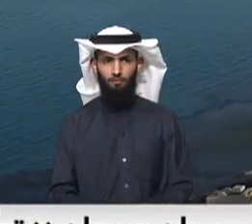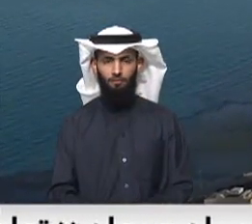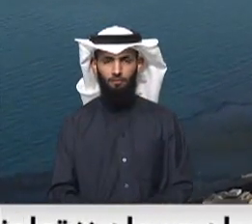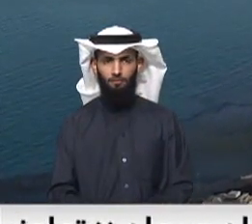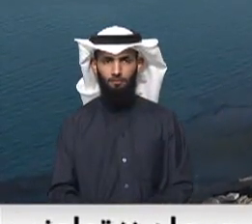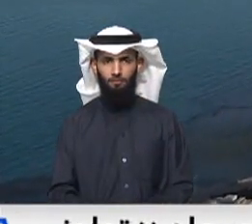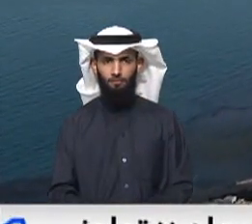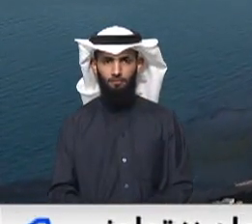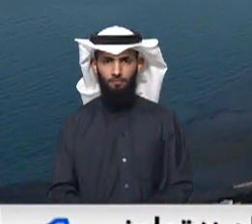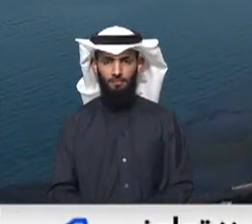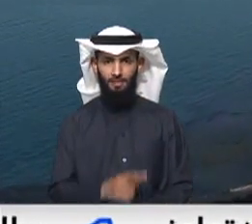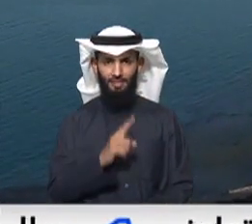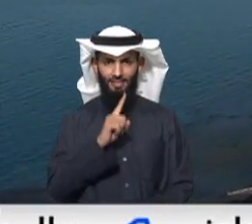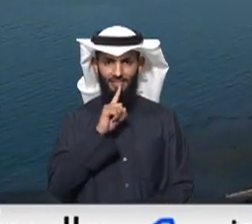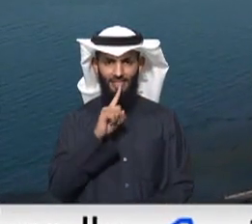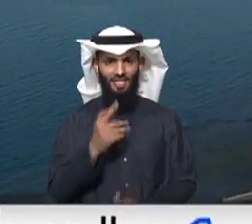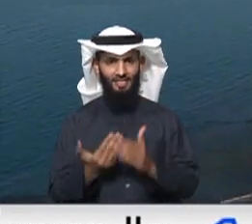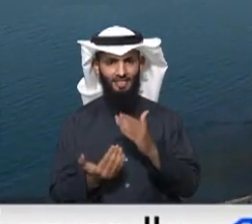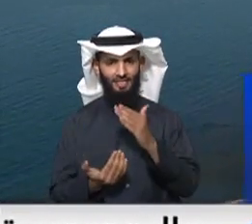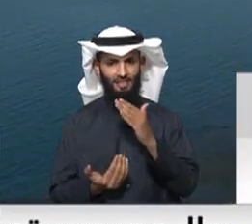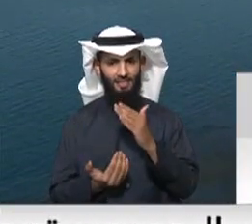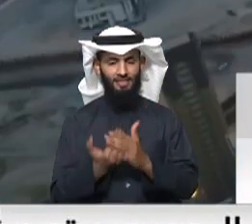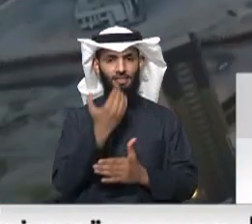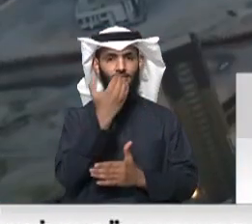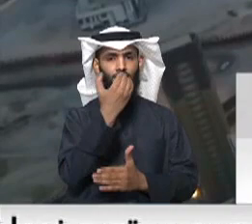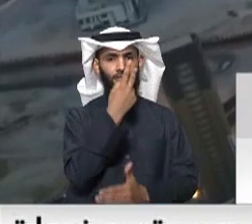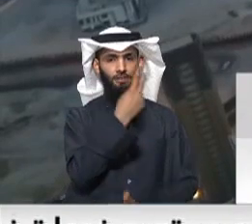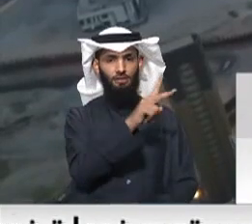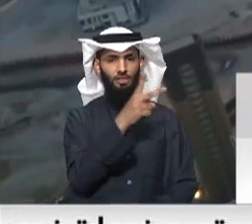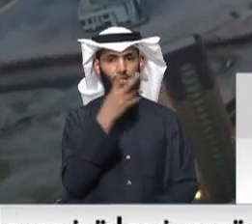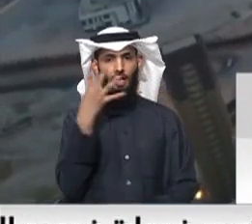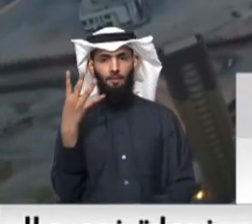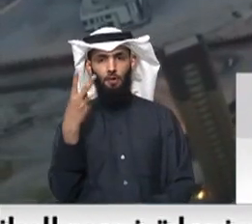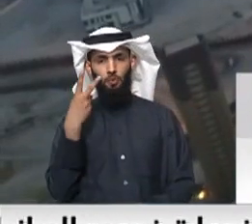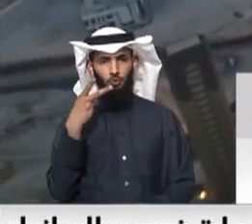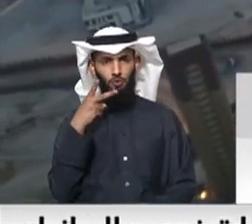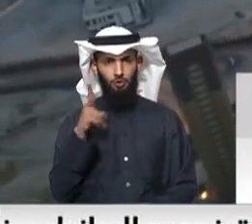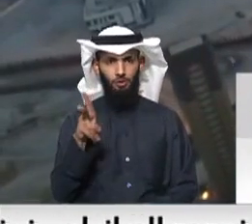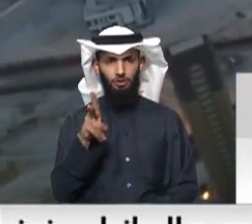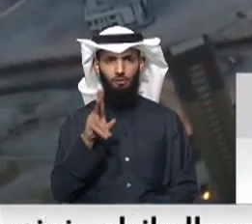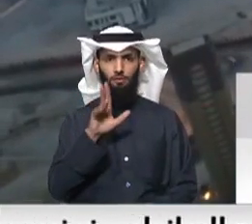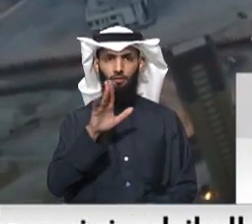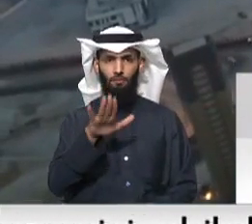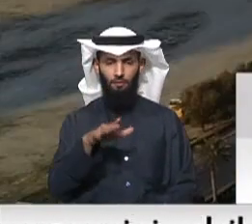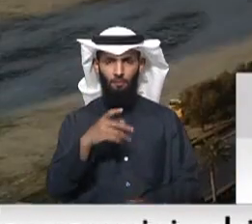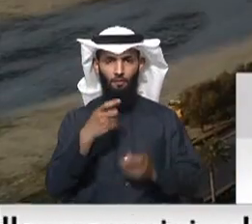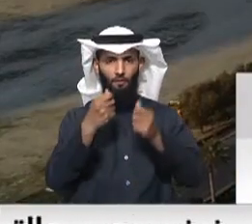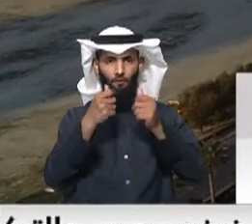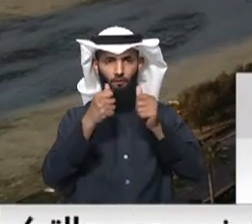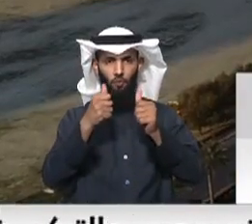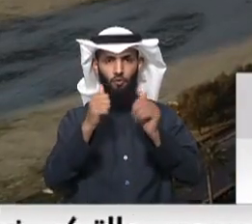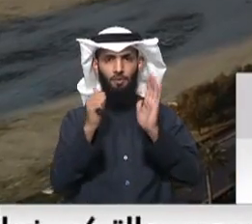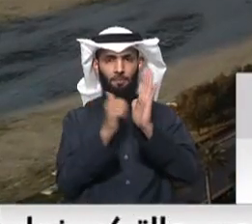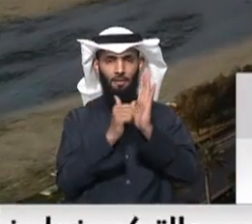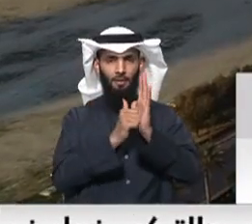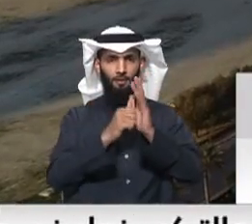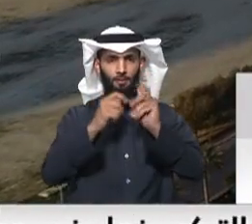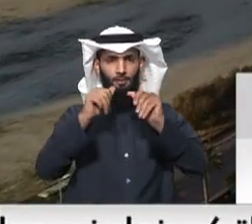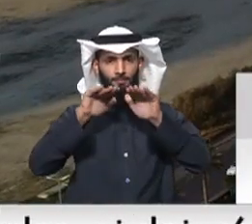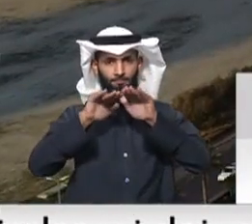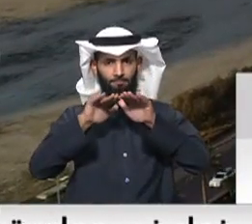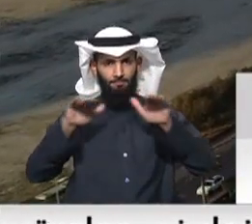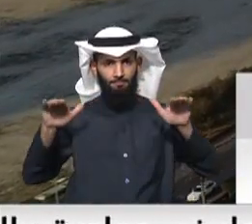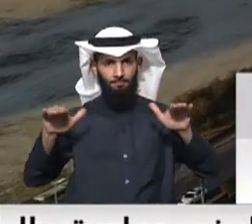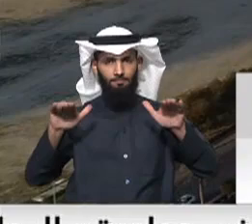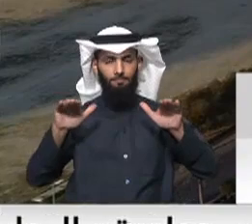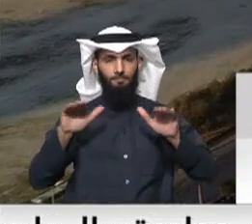مع حلول العام الجديد، جميع المؤشرات تظهر أن الاستقرار سيكون سمة القطاع العقاري في البلاد خلال